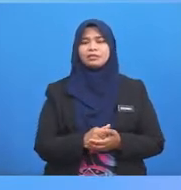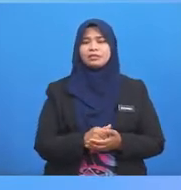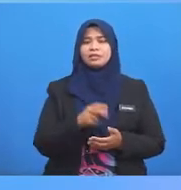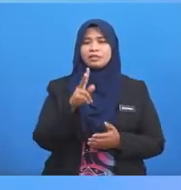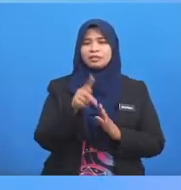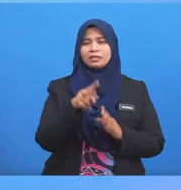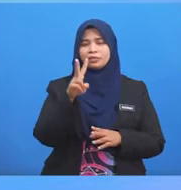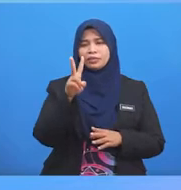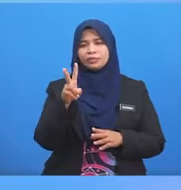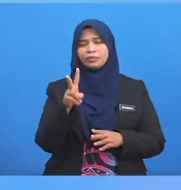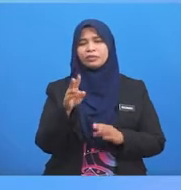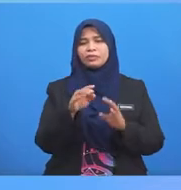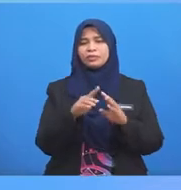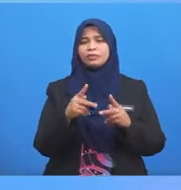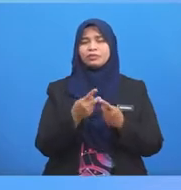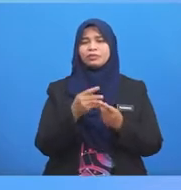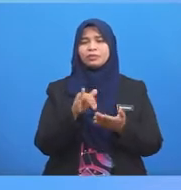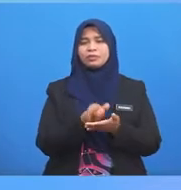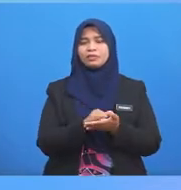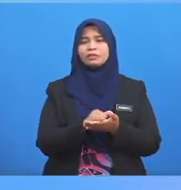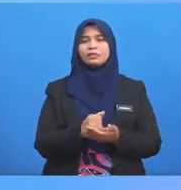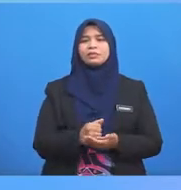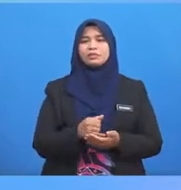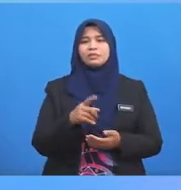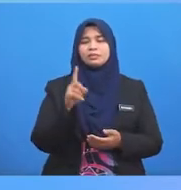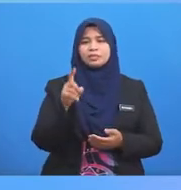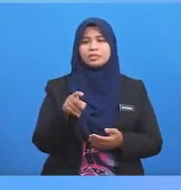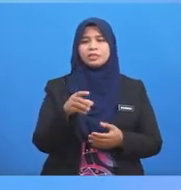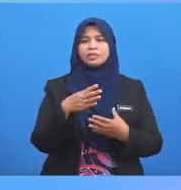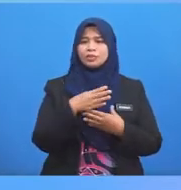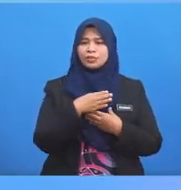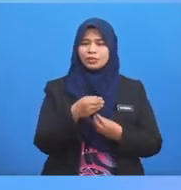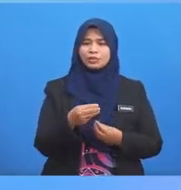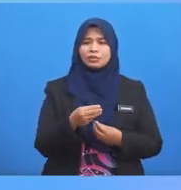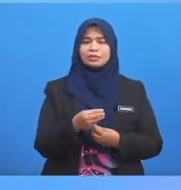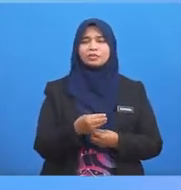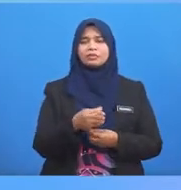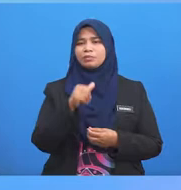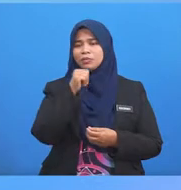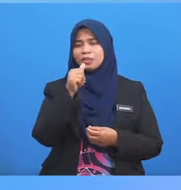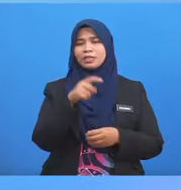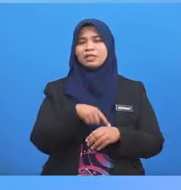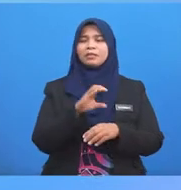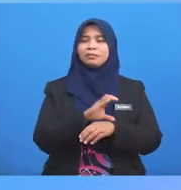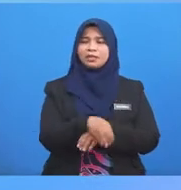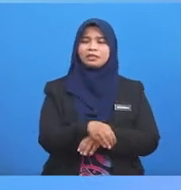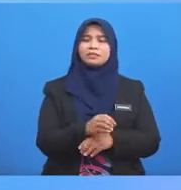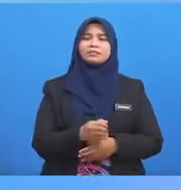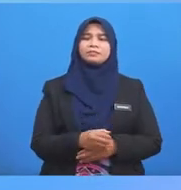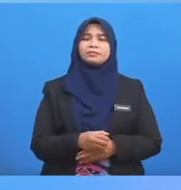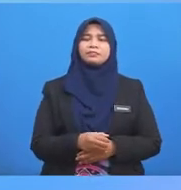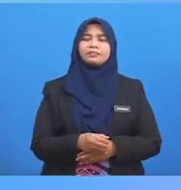kedua-dua pihak, penggadai dan pemegang gadai, mestilah sukarela melaksanakan akad